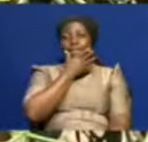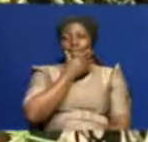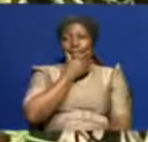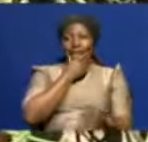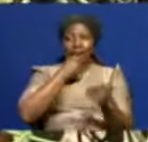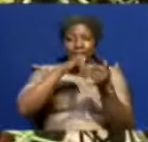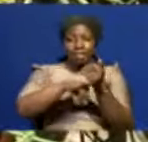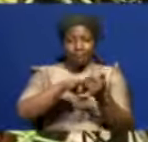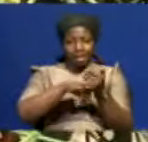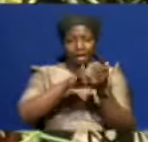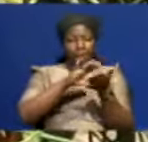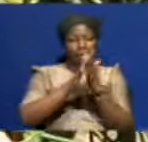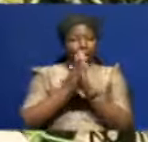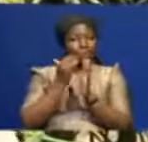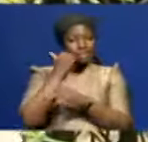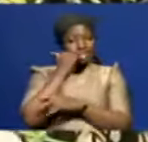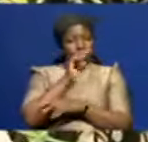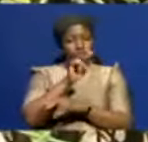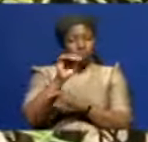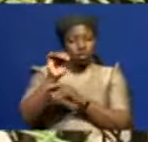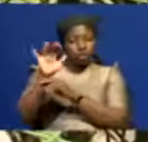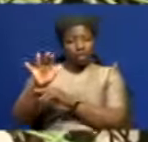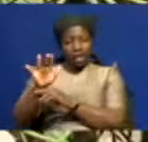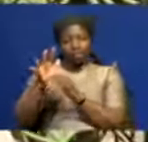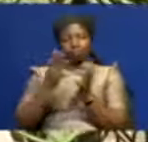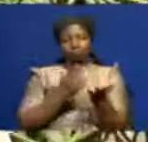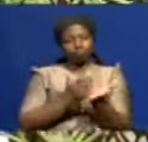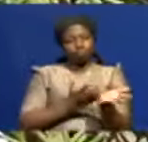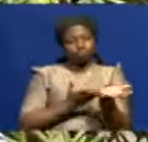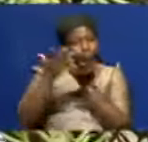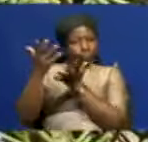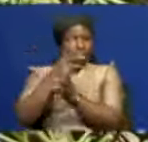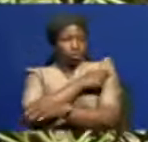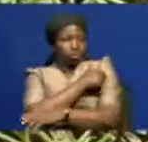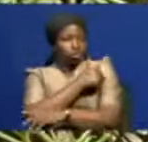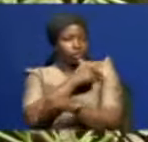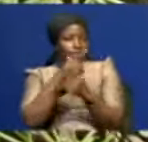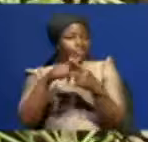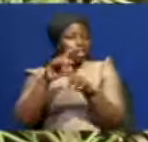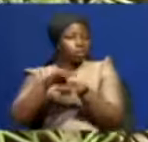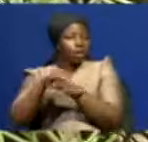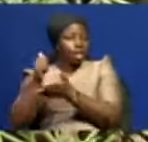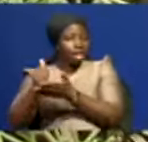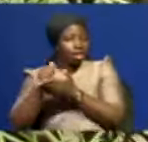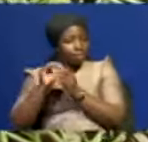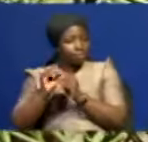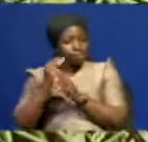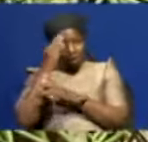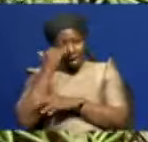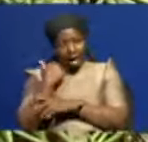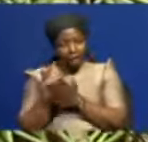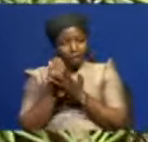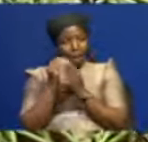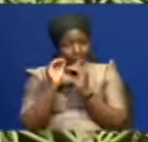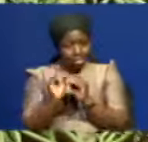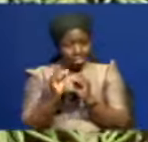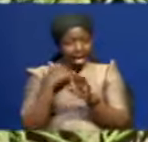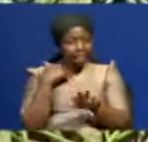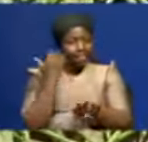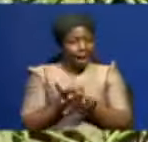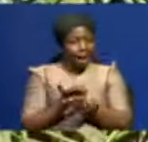05, nikampeleka hospitali, lakini sikusaidika, nikakosa pesa. Niko na lingumu ya kusaidia watoto, kusomesha,